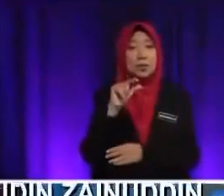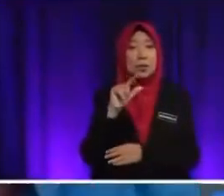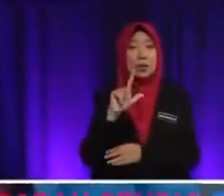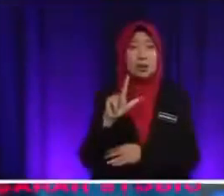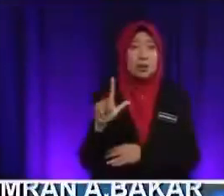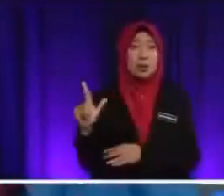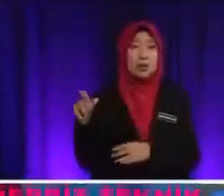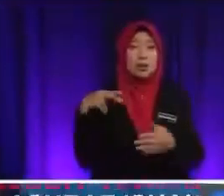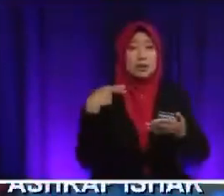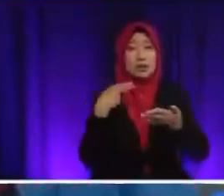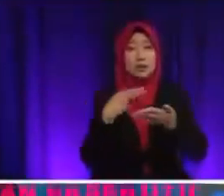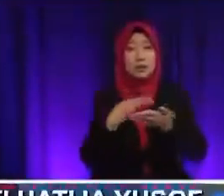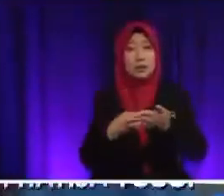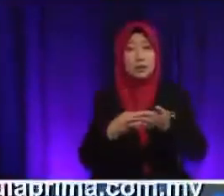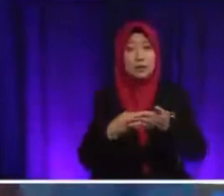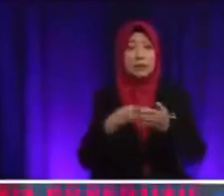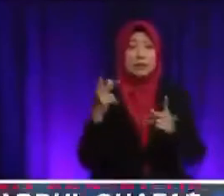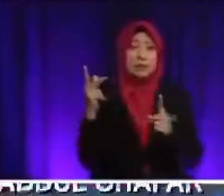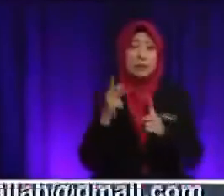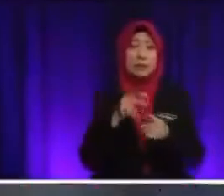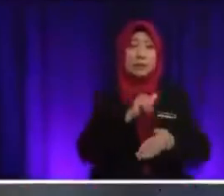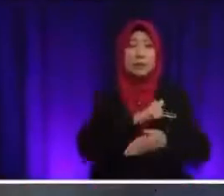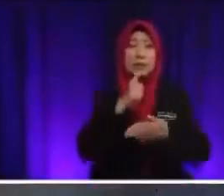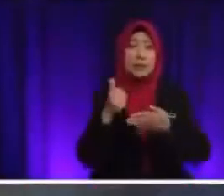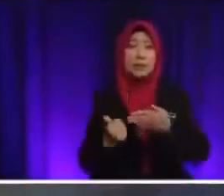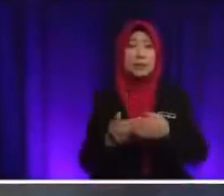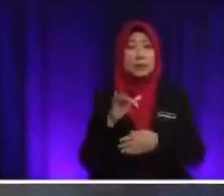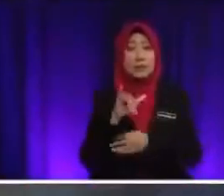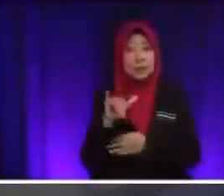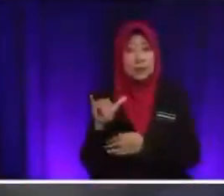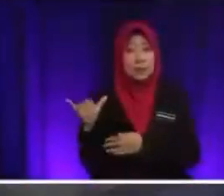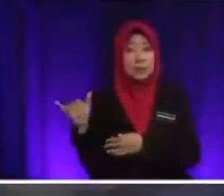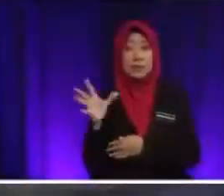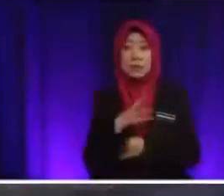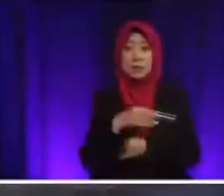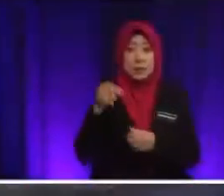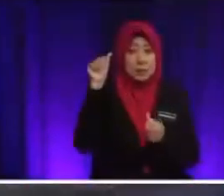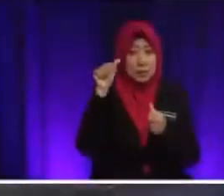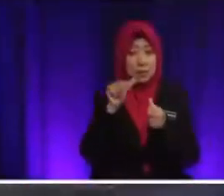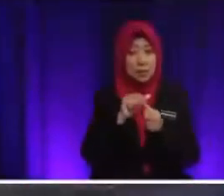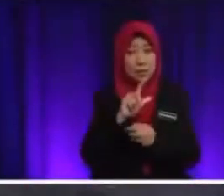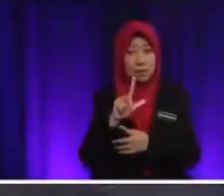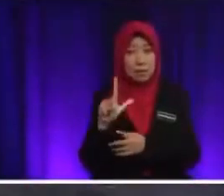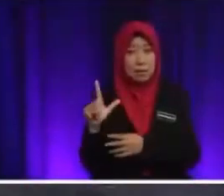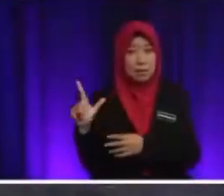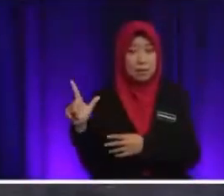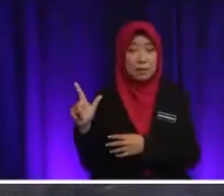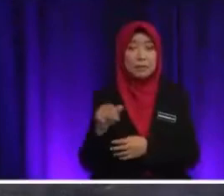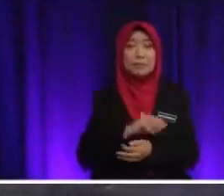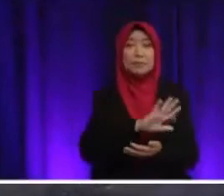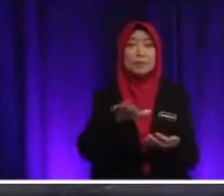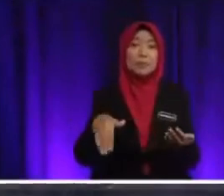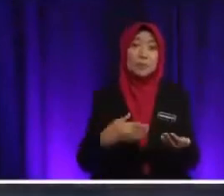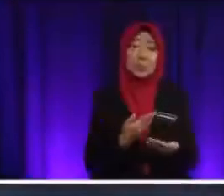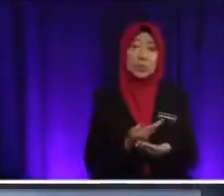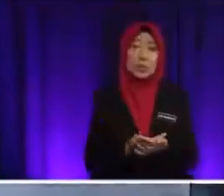Berjuanglah hingga ke akhirnya, dan ingatlah